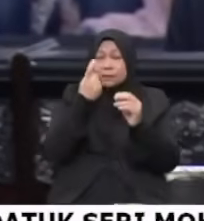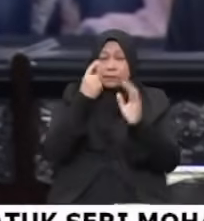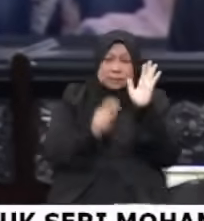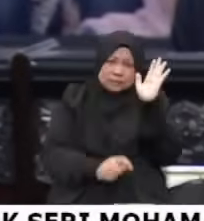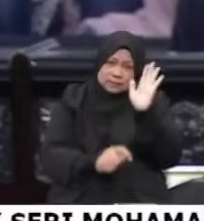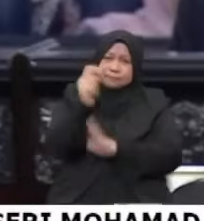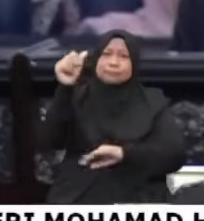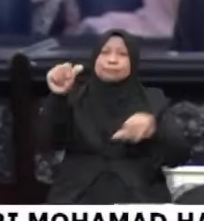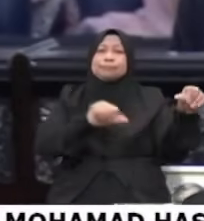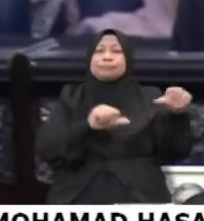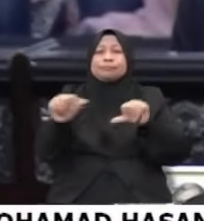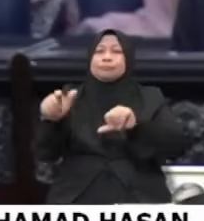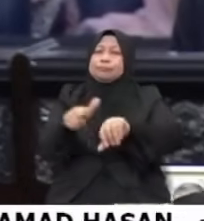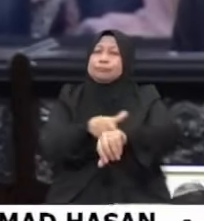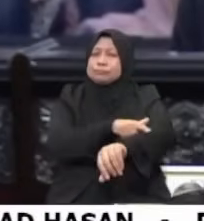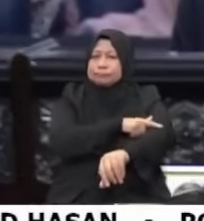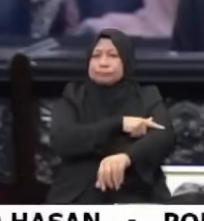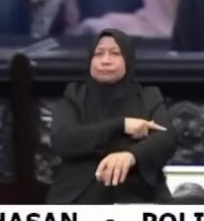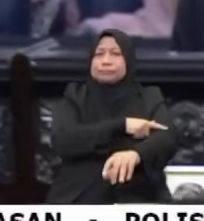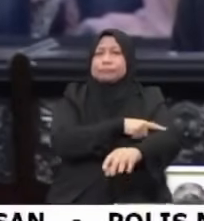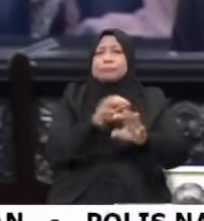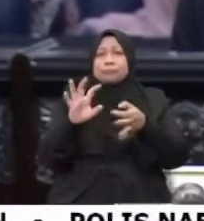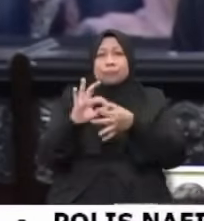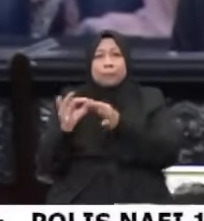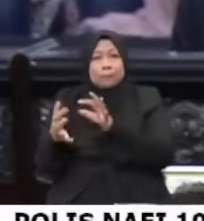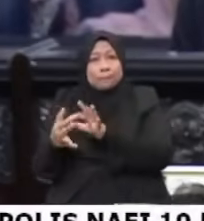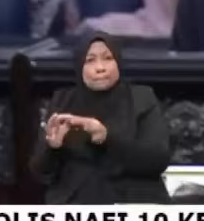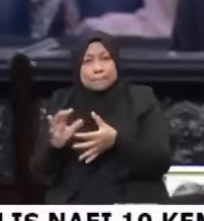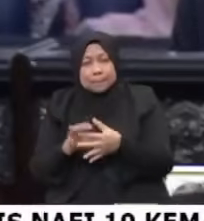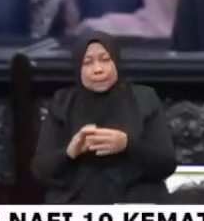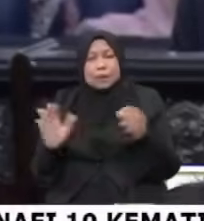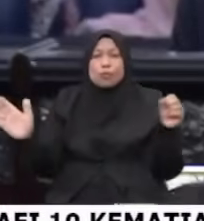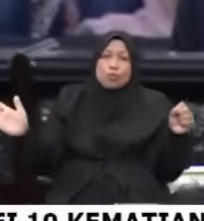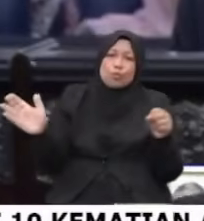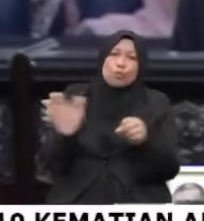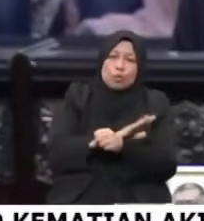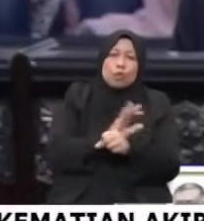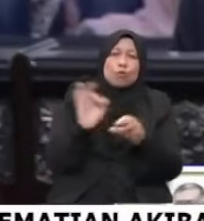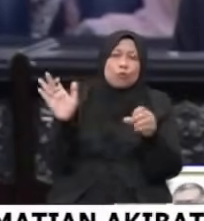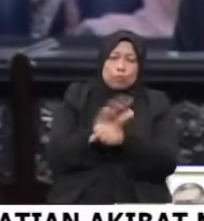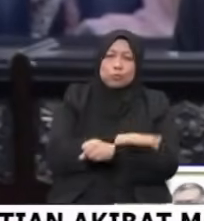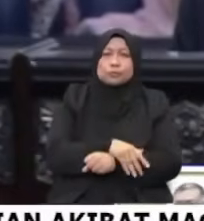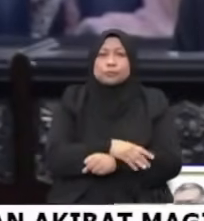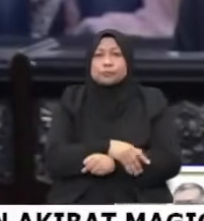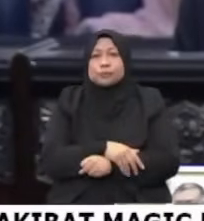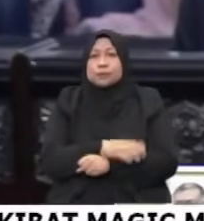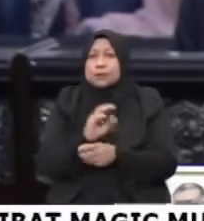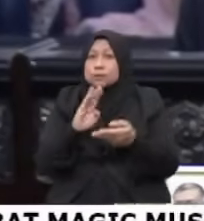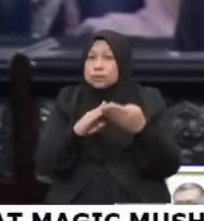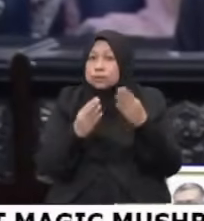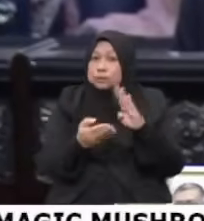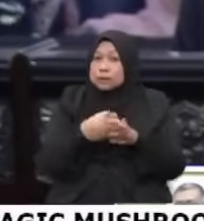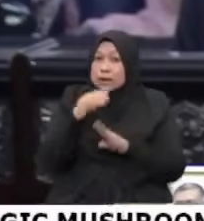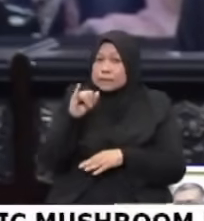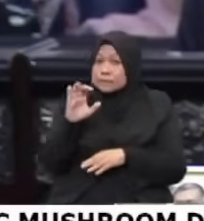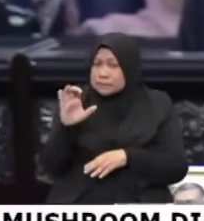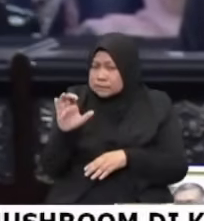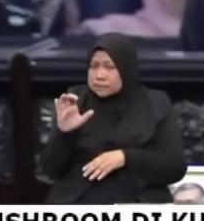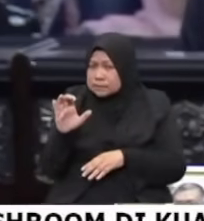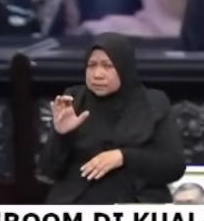aktiviti di jang rantaian iitu the value seperti Reka bentuk